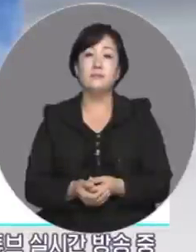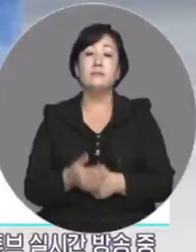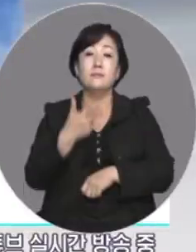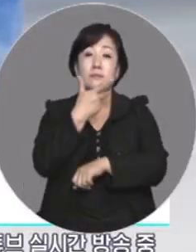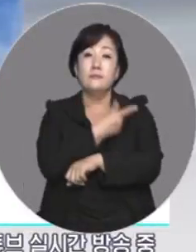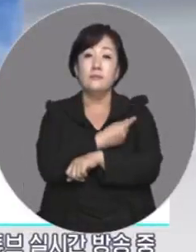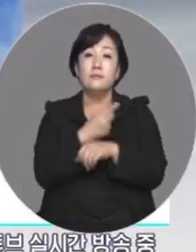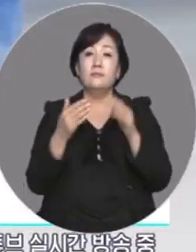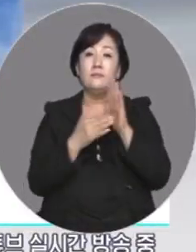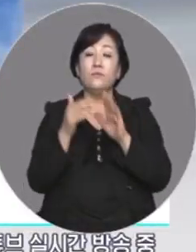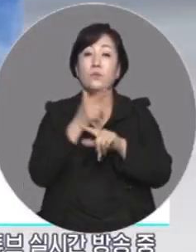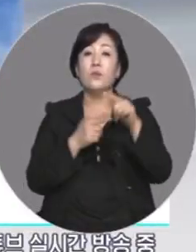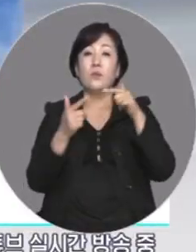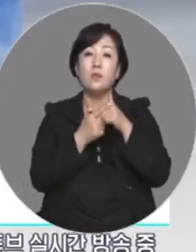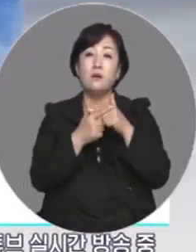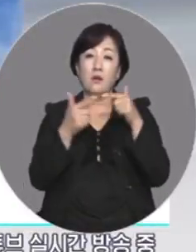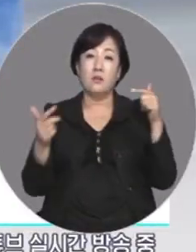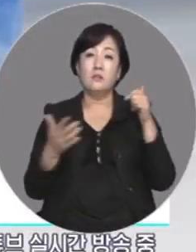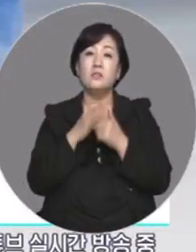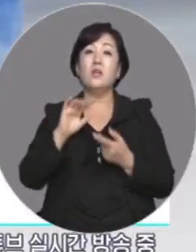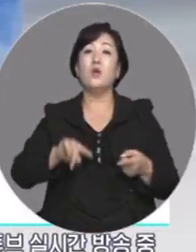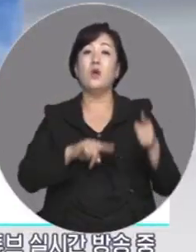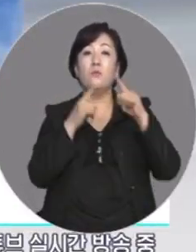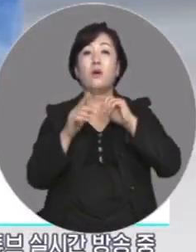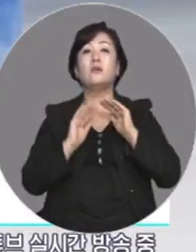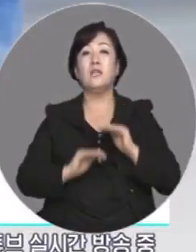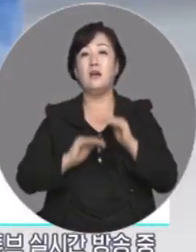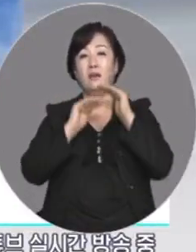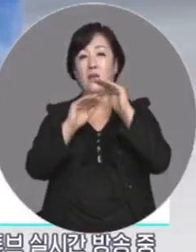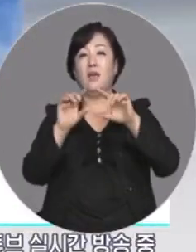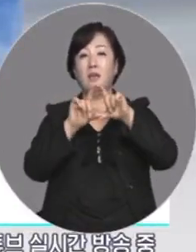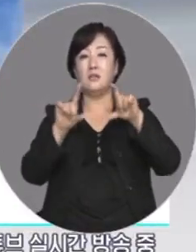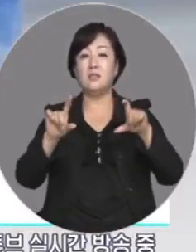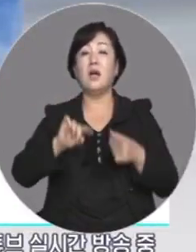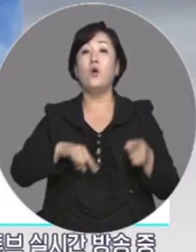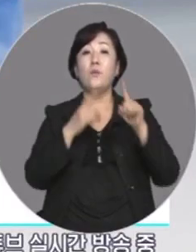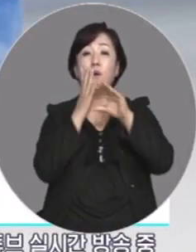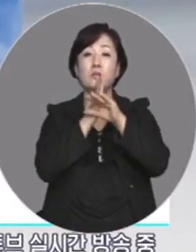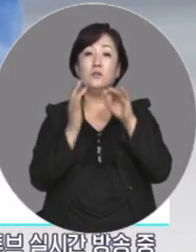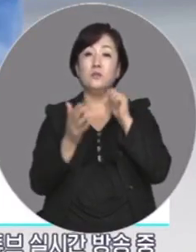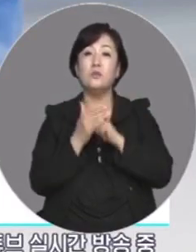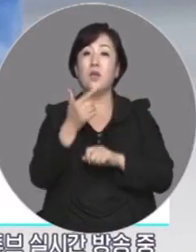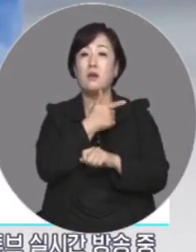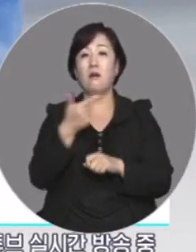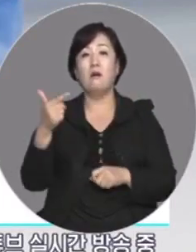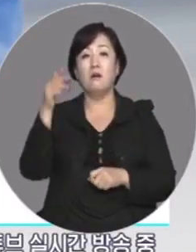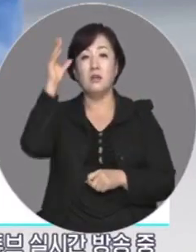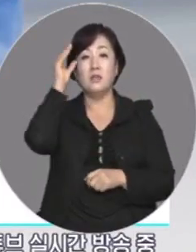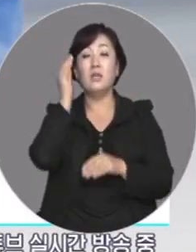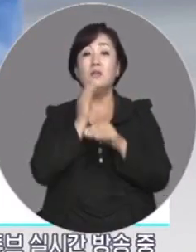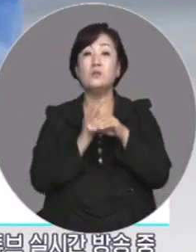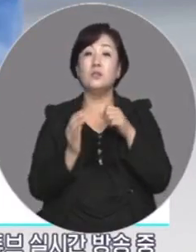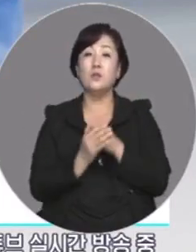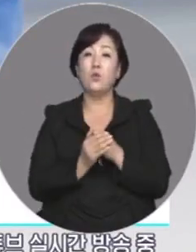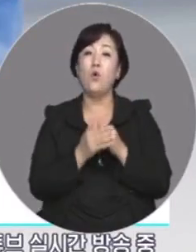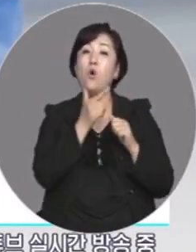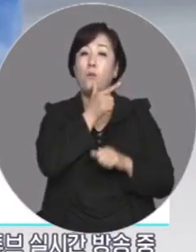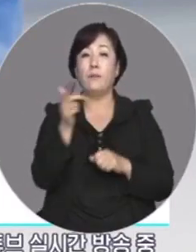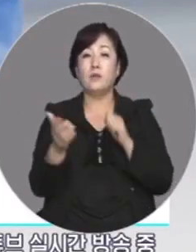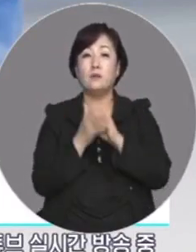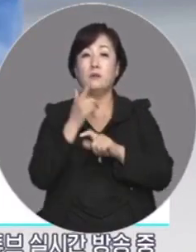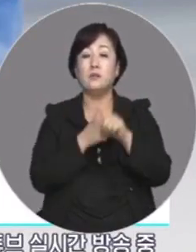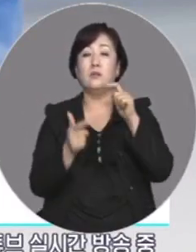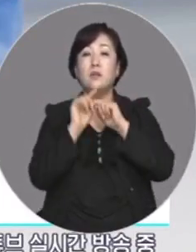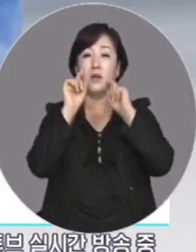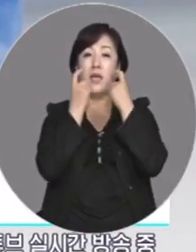백신 접종률이 높아지면서 위드 코로나, 단계적 일상 회복에 대한 기대감도 커지고 있습니다. 방역당국은